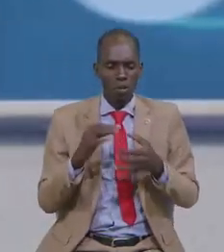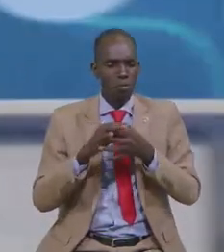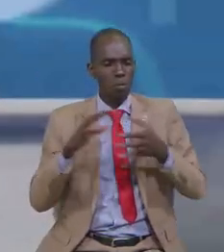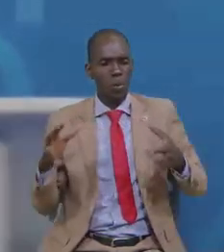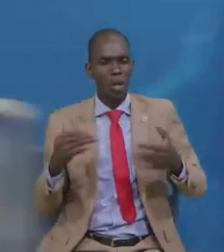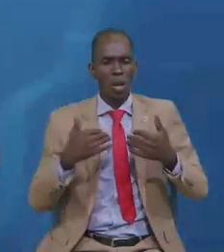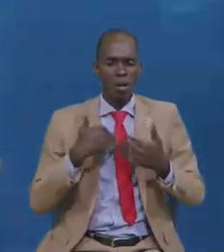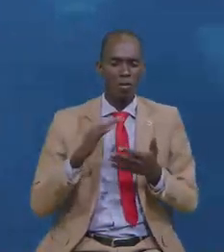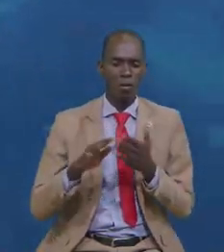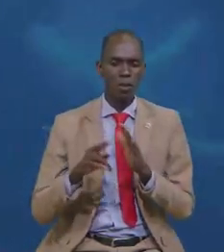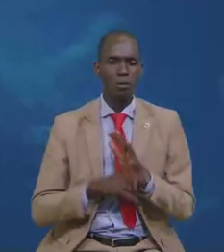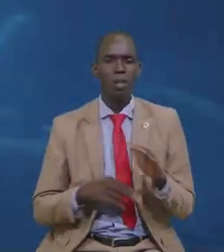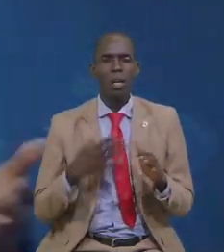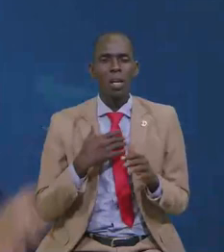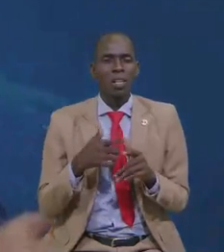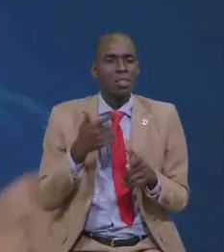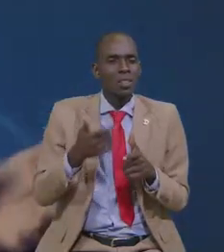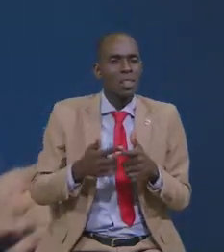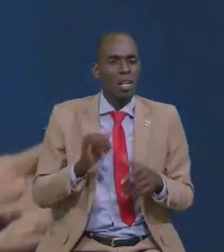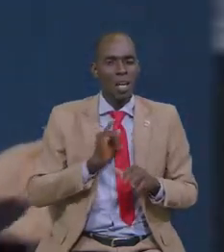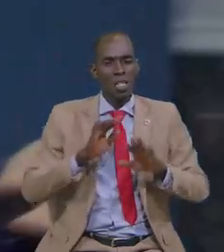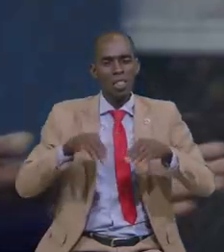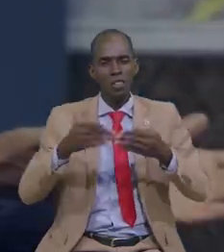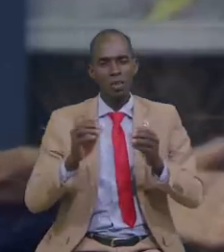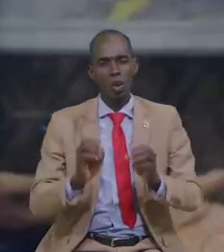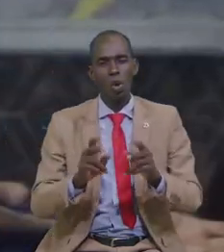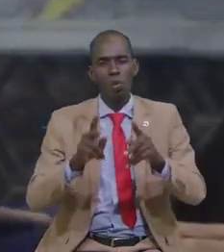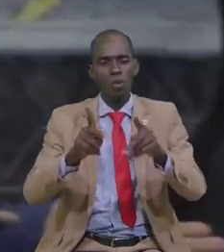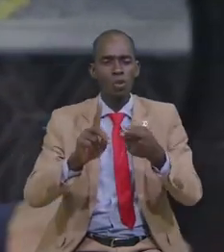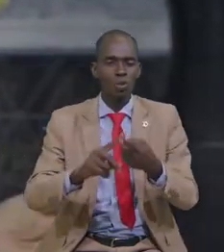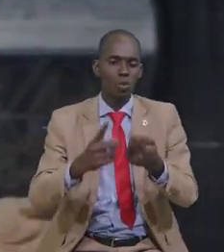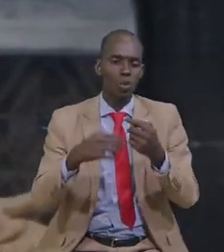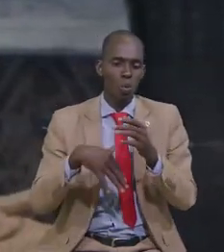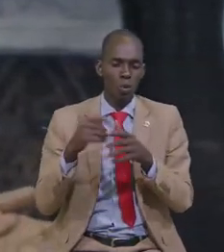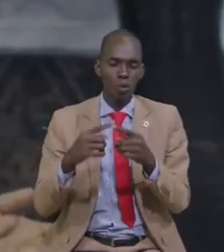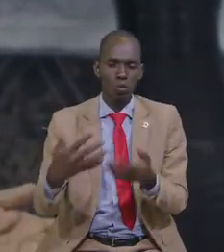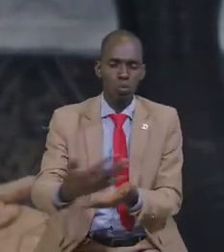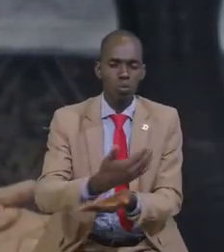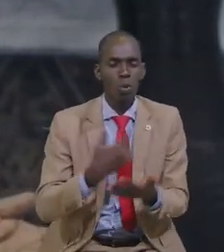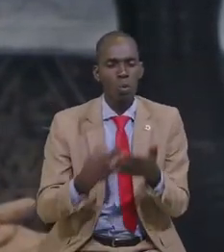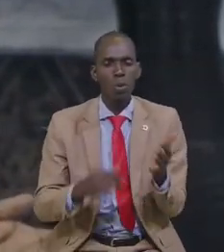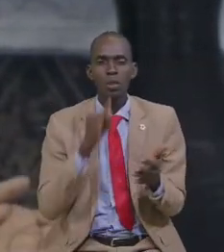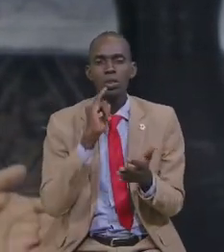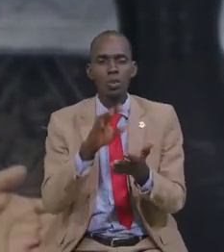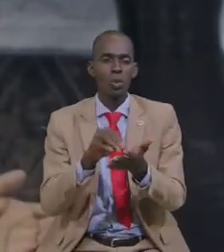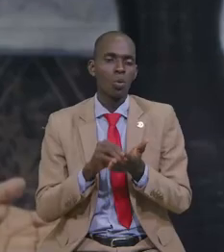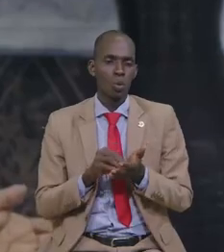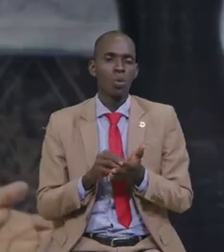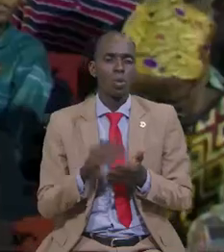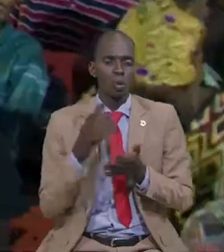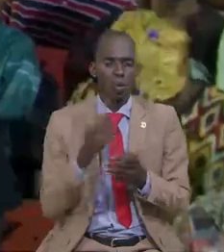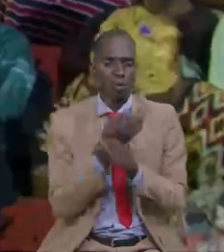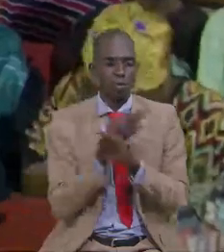la libération, j'ai tout. Et je te donne l'occasion de venir réclamer ce qui t'appartient.